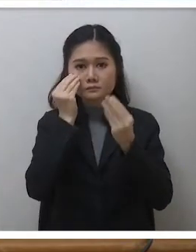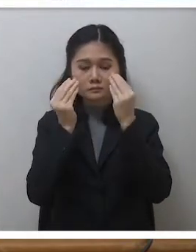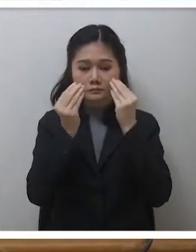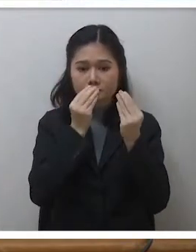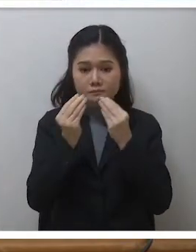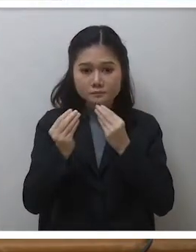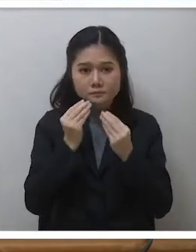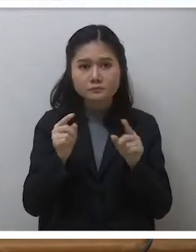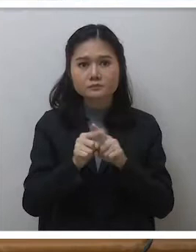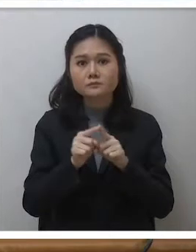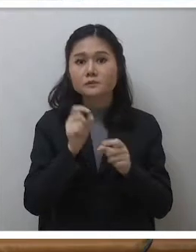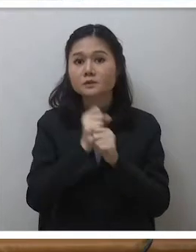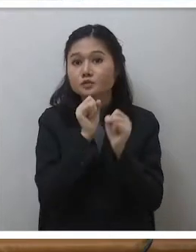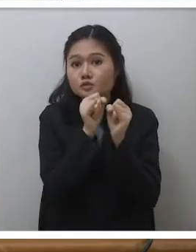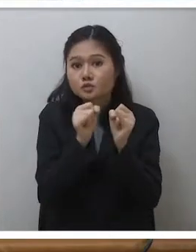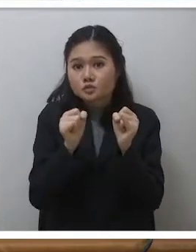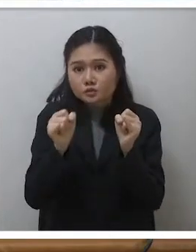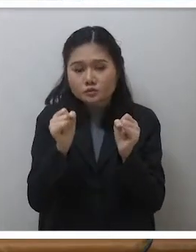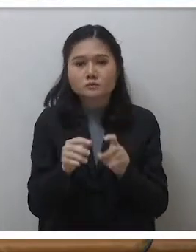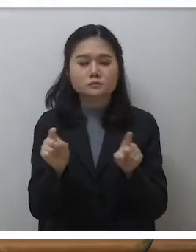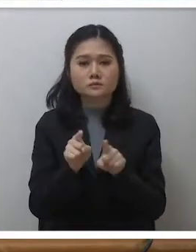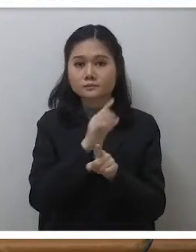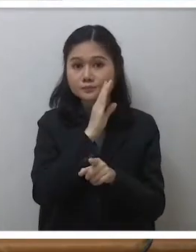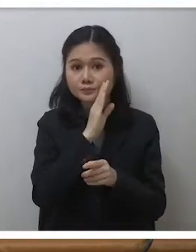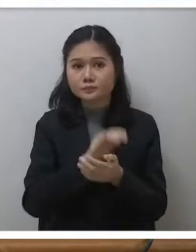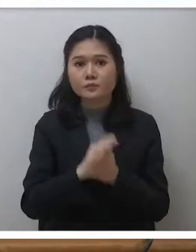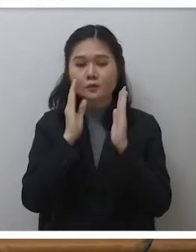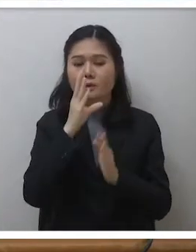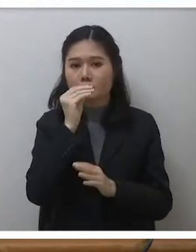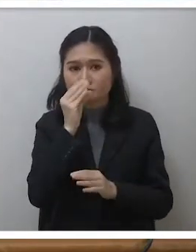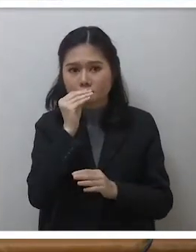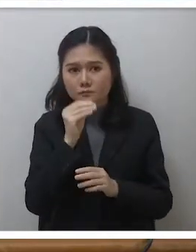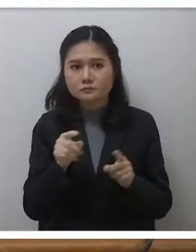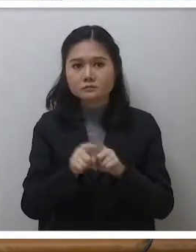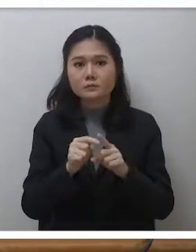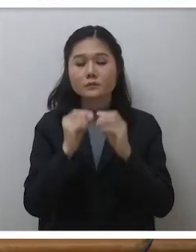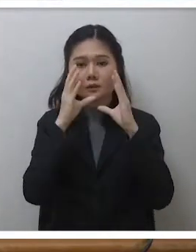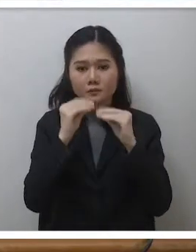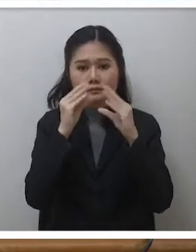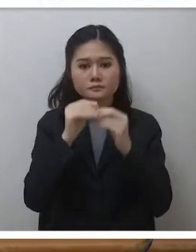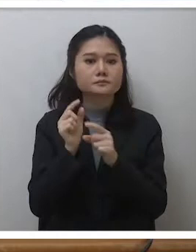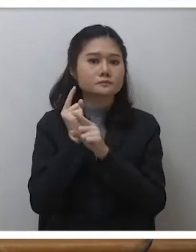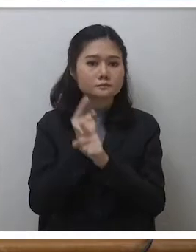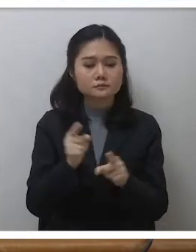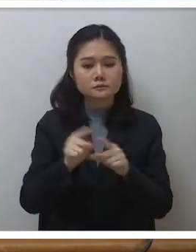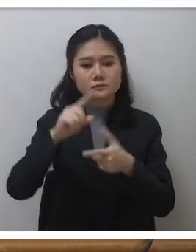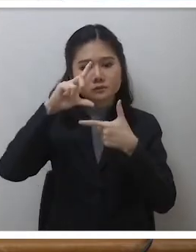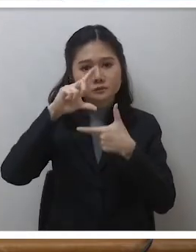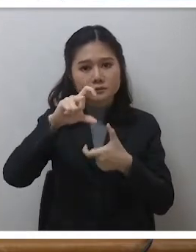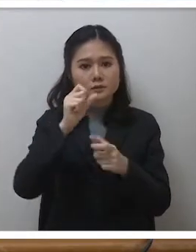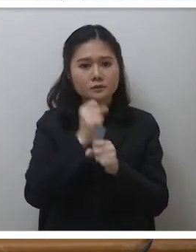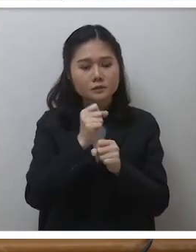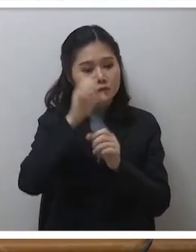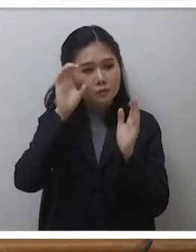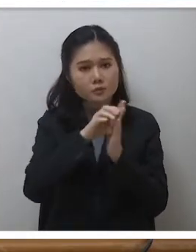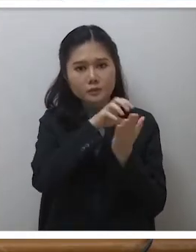ไหมที่เป็นจุดๆๆๆเวลาคนพูดปุ๊บไอ้นี่มันก็ขยับด้วยมันก็แคปเจอร์จับเอาภาพแล้วก็